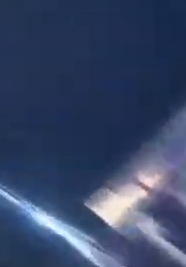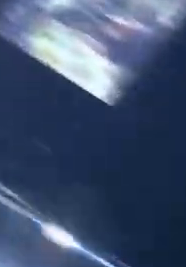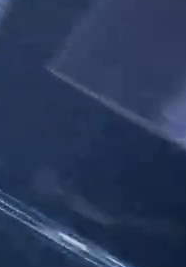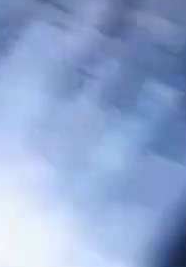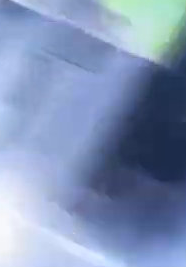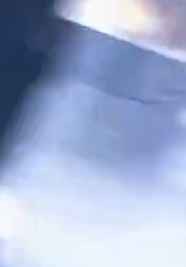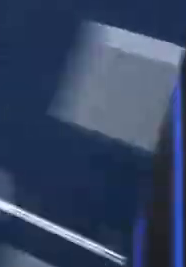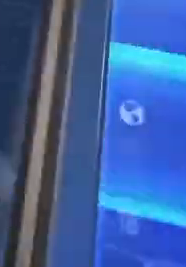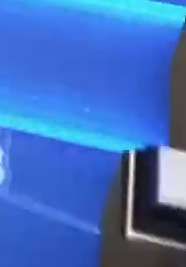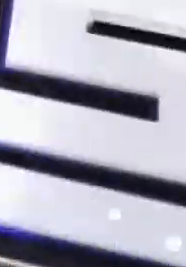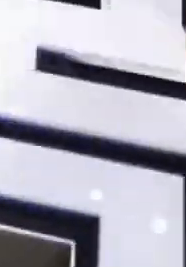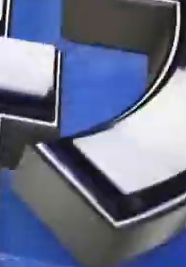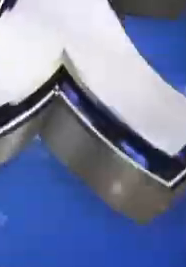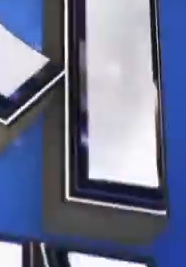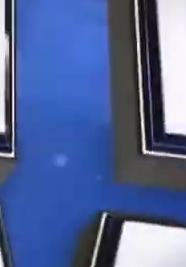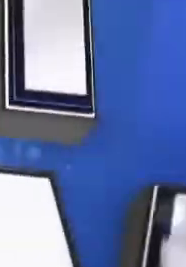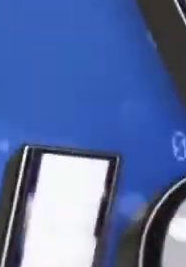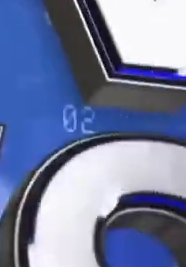으